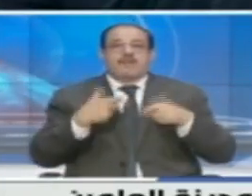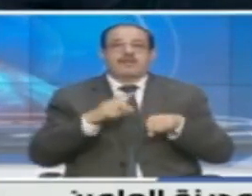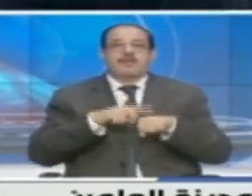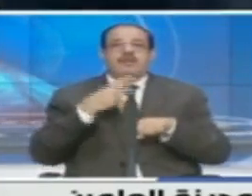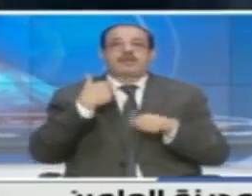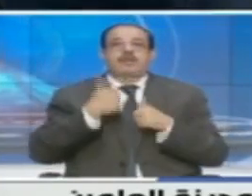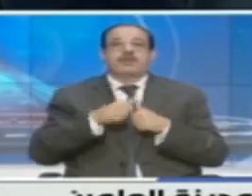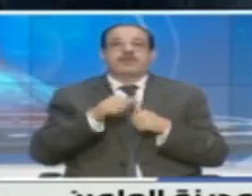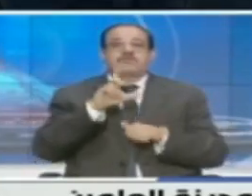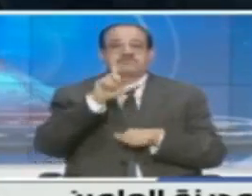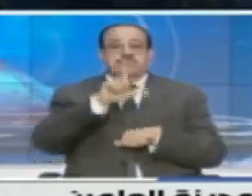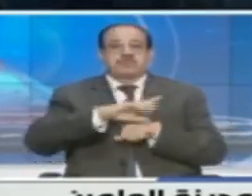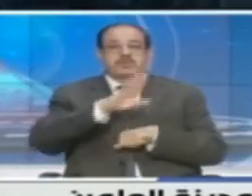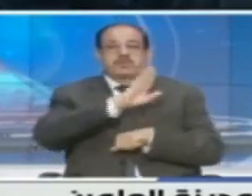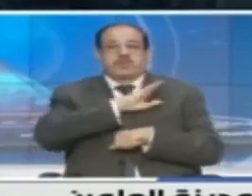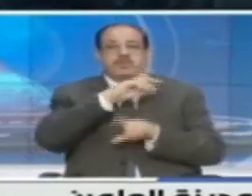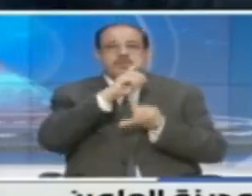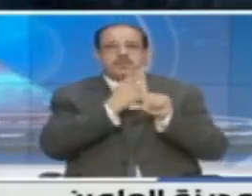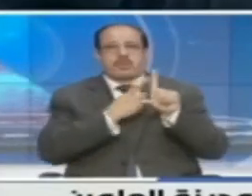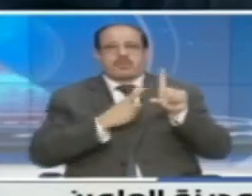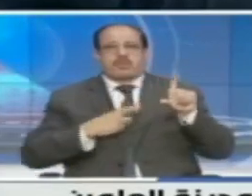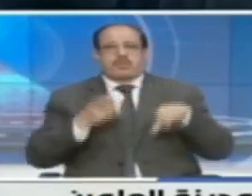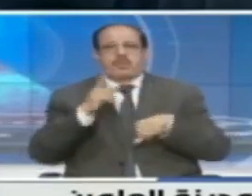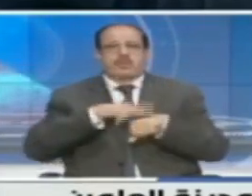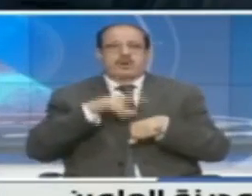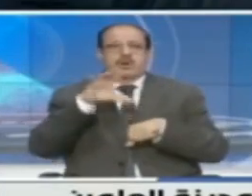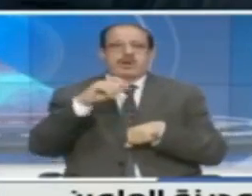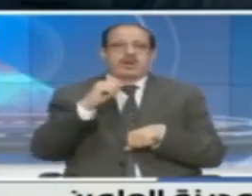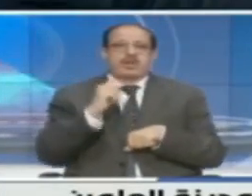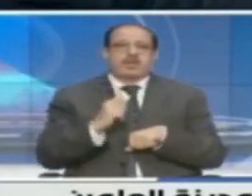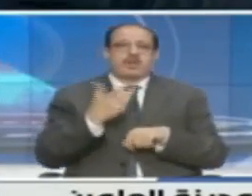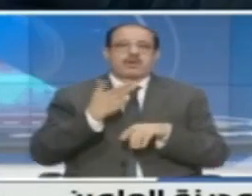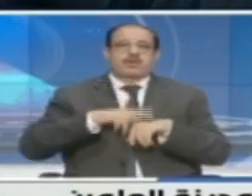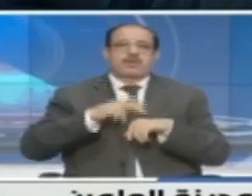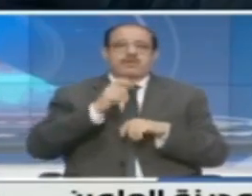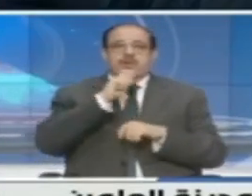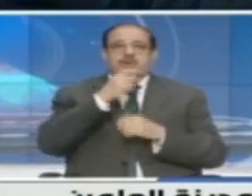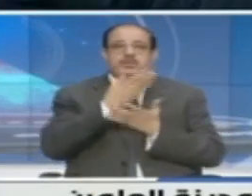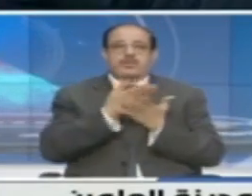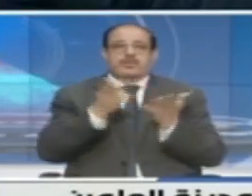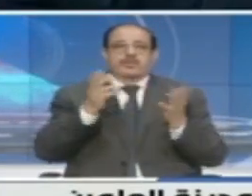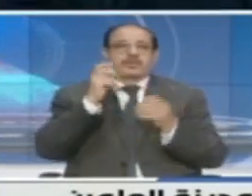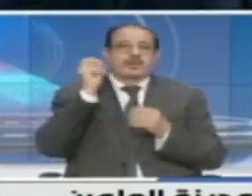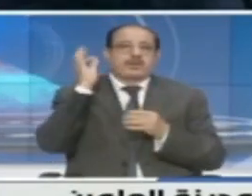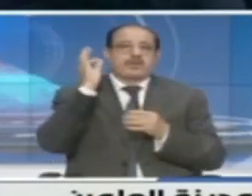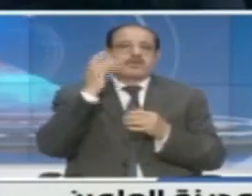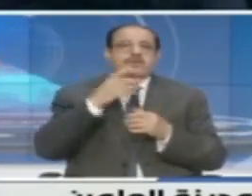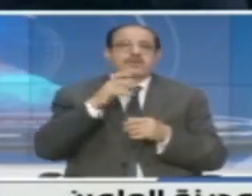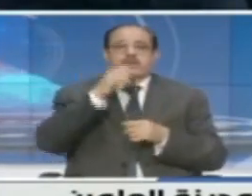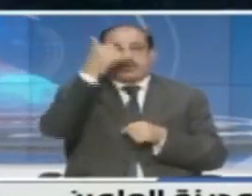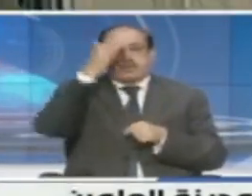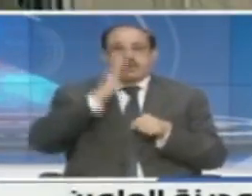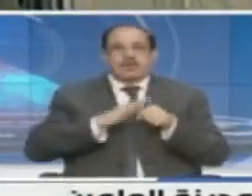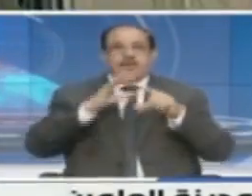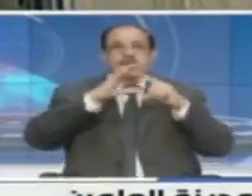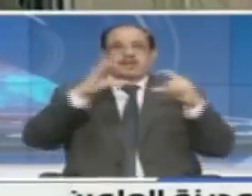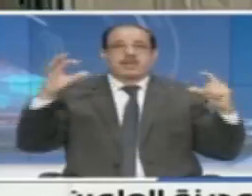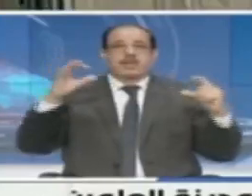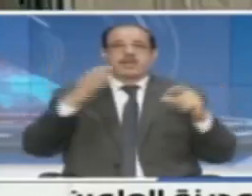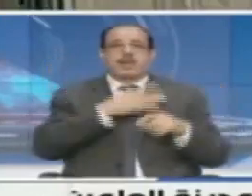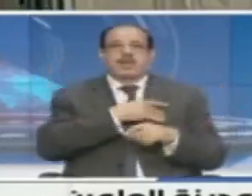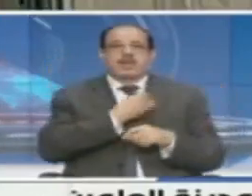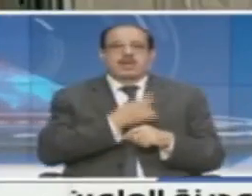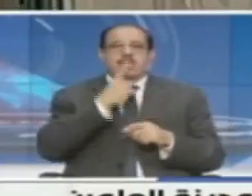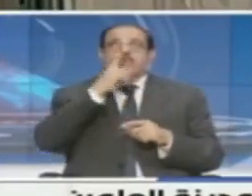إلى كبار قادة القوات المسلحة ورجال الدولة. وفي خطبة عيد الأضحى التي جاءت بعنوان اليقين